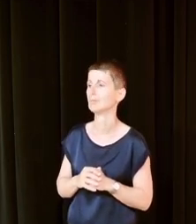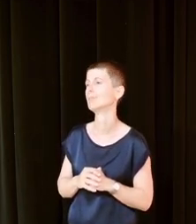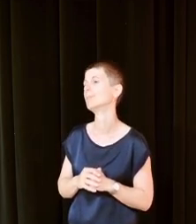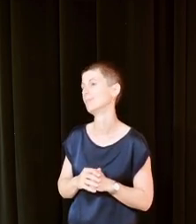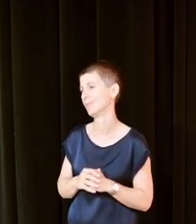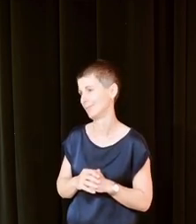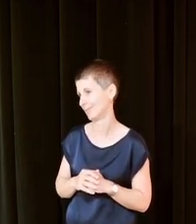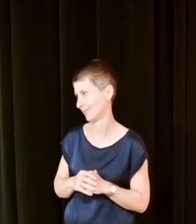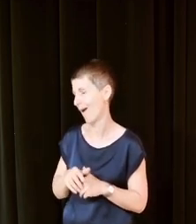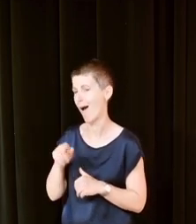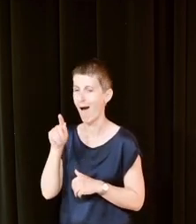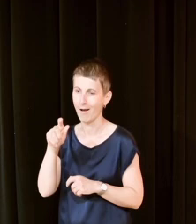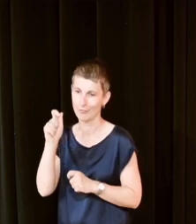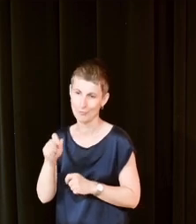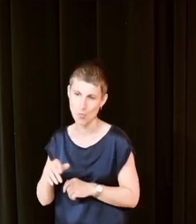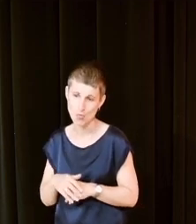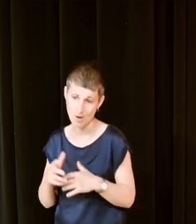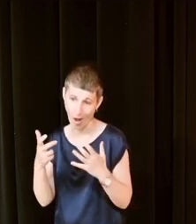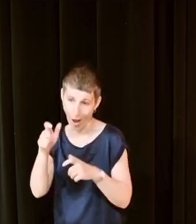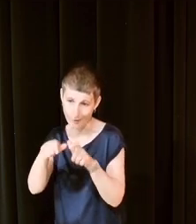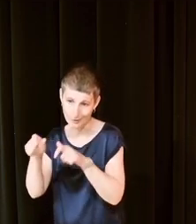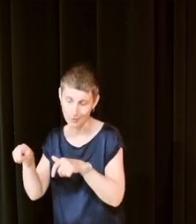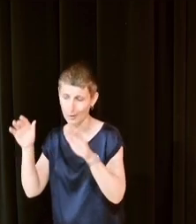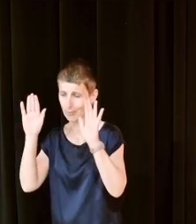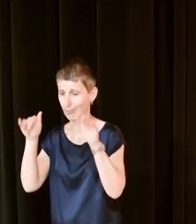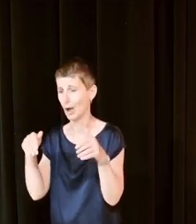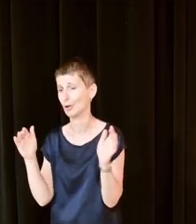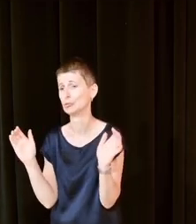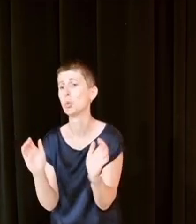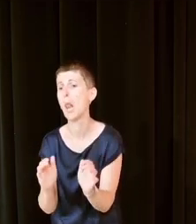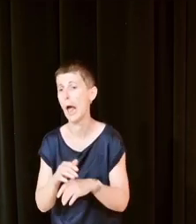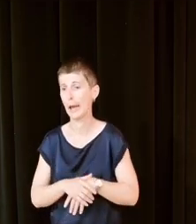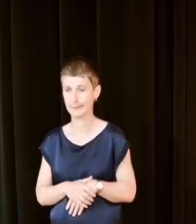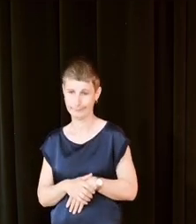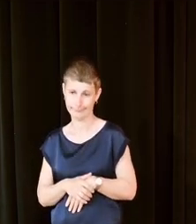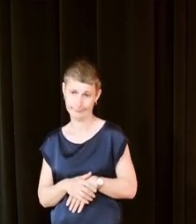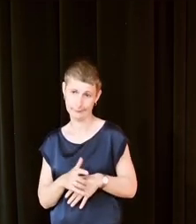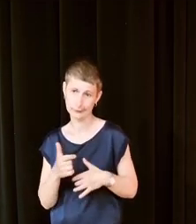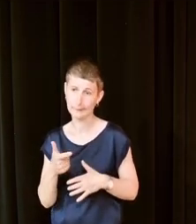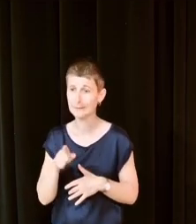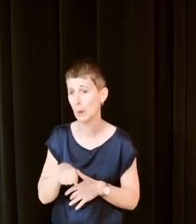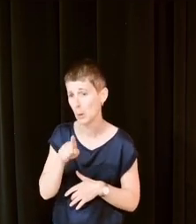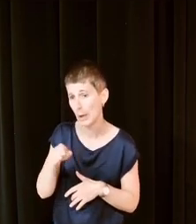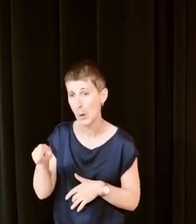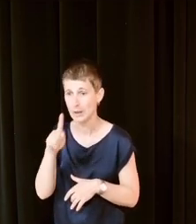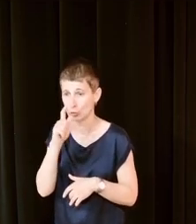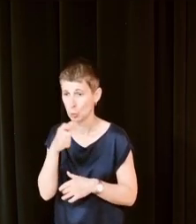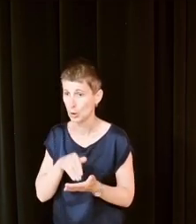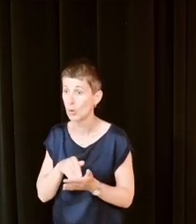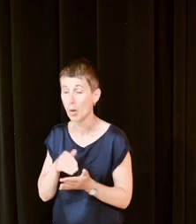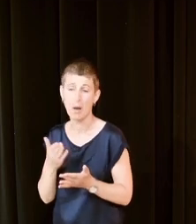80 Leute in einer Studie, zu klein. 70, 100, zu klein. 1000 wäre